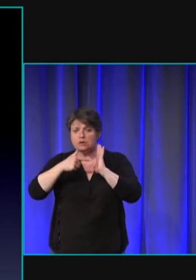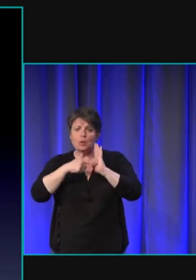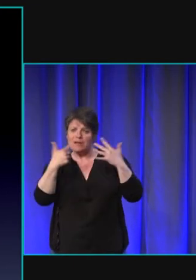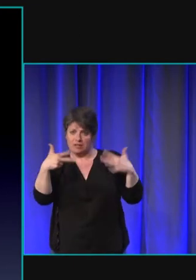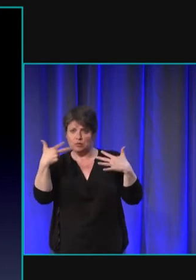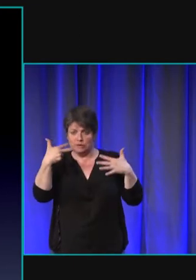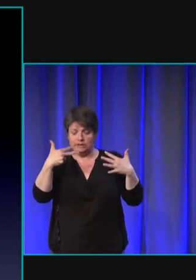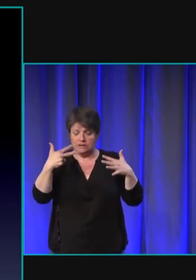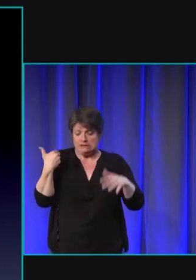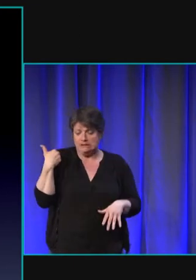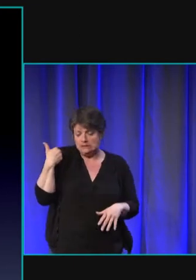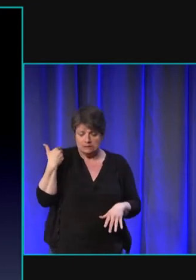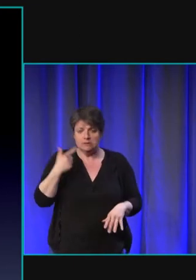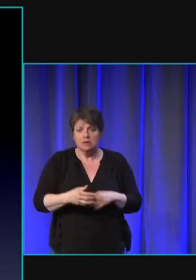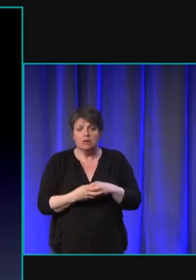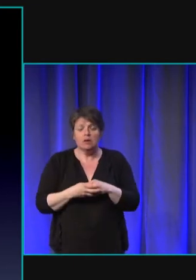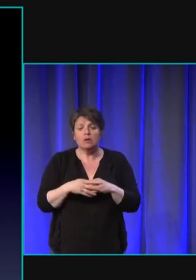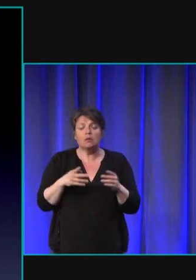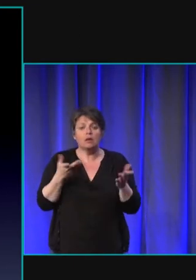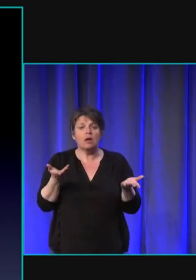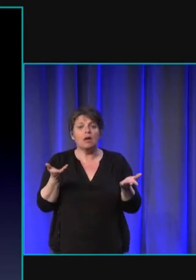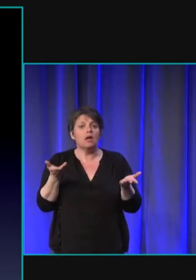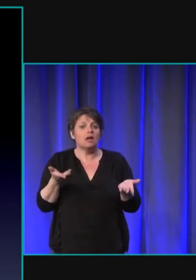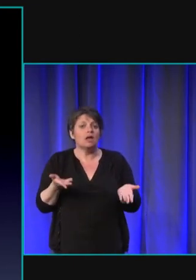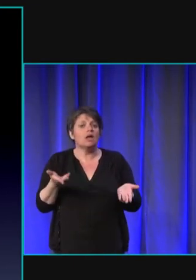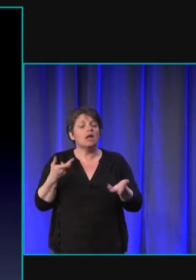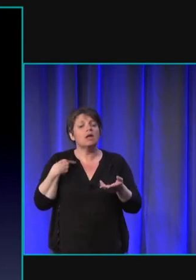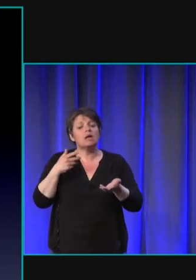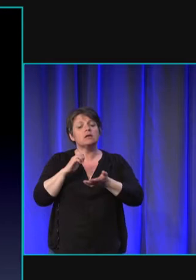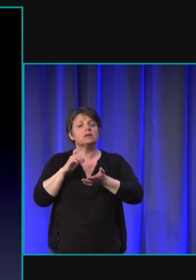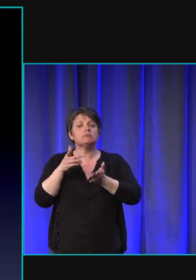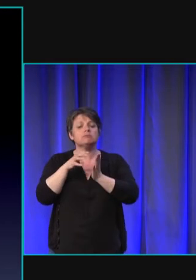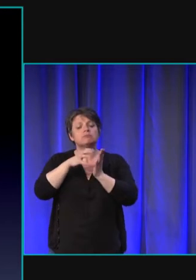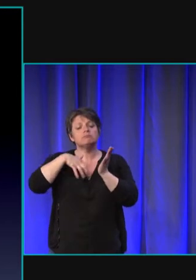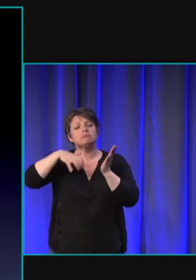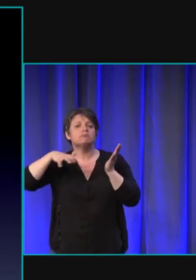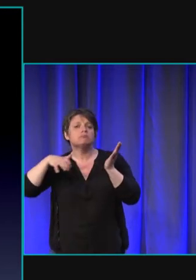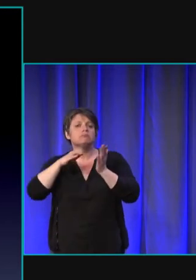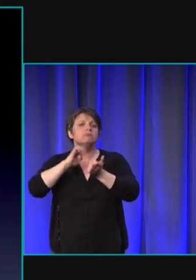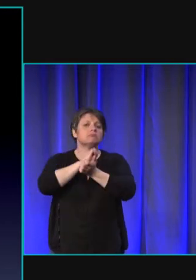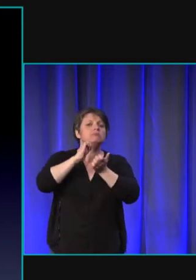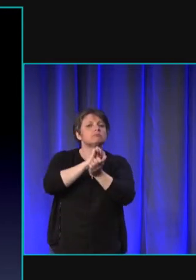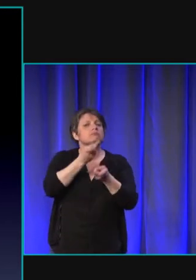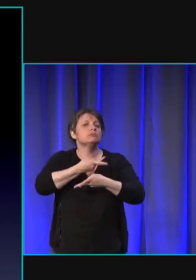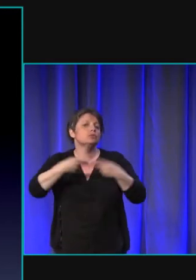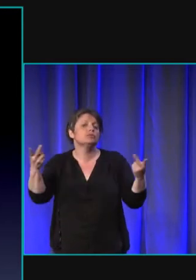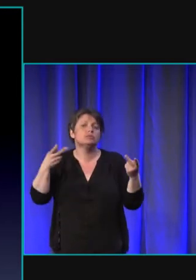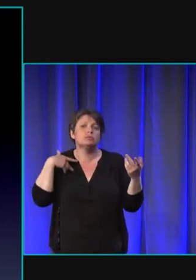2018. Et donc pour le coup, une publication, il y en a des millions des publications